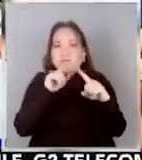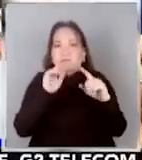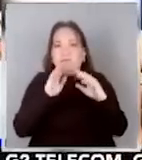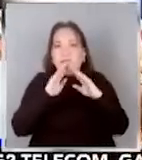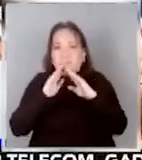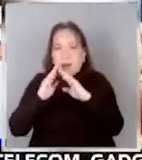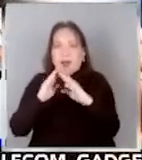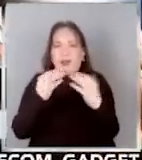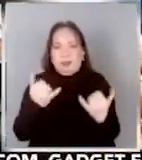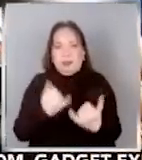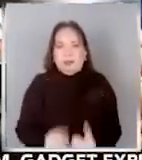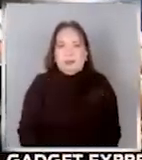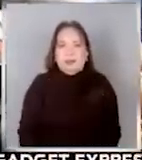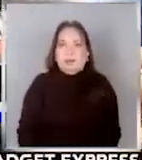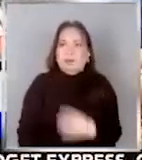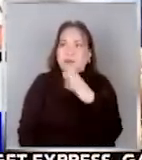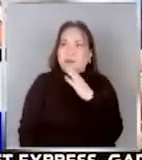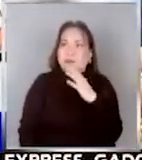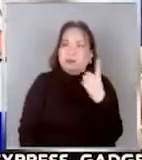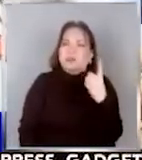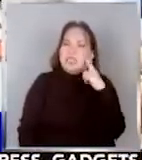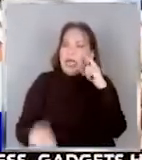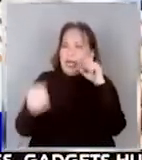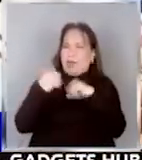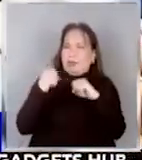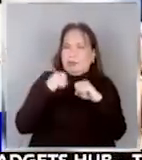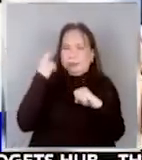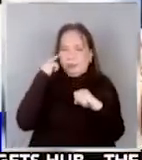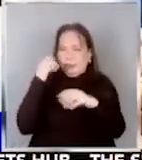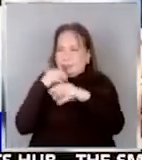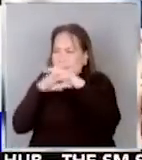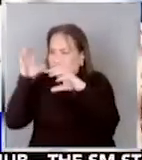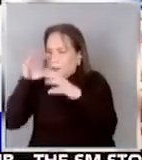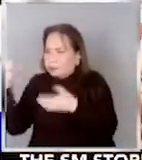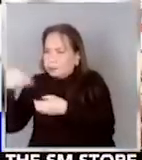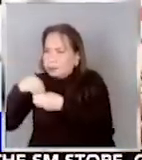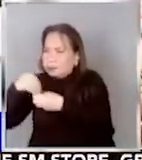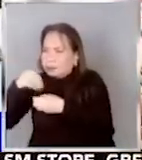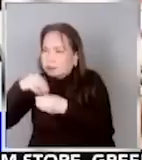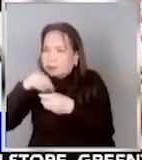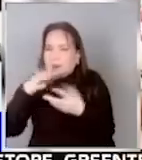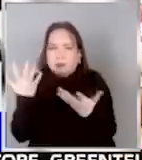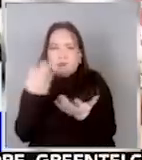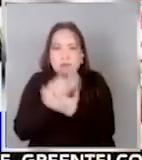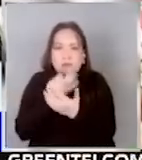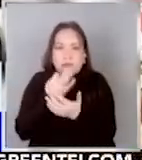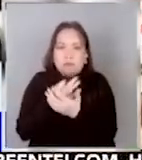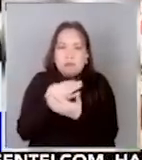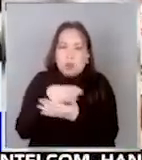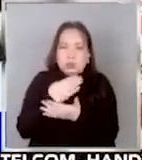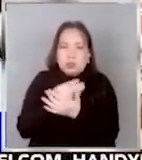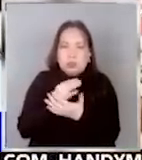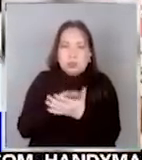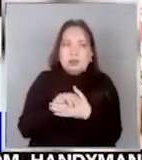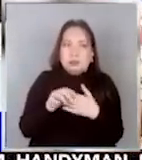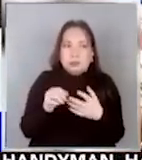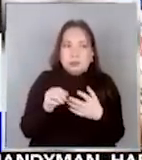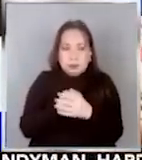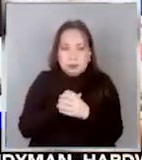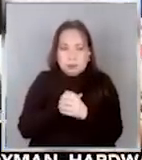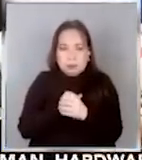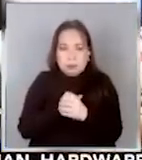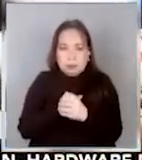Ang usapan nun namin, hanapan niya ng paraan na malagyan interest subsidy ang pabahay sa